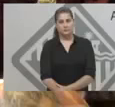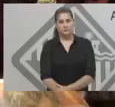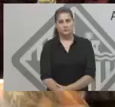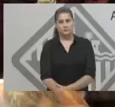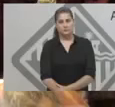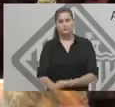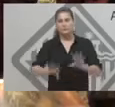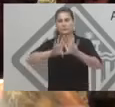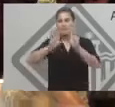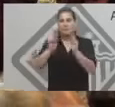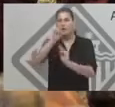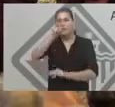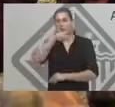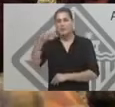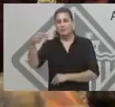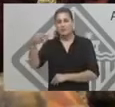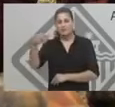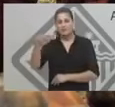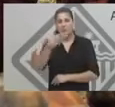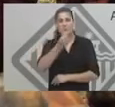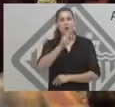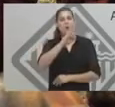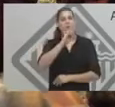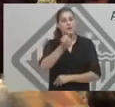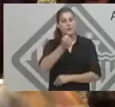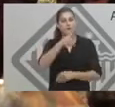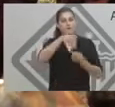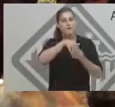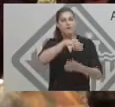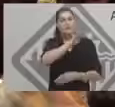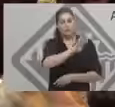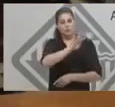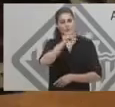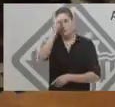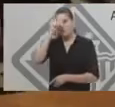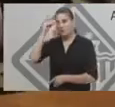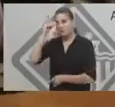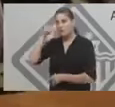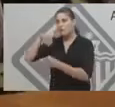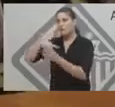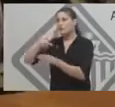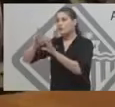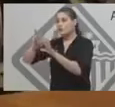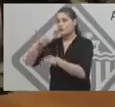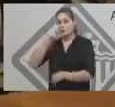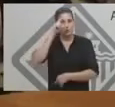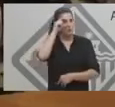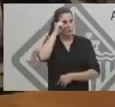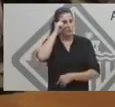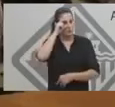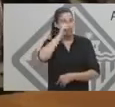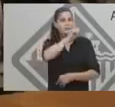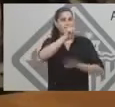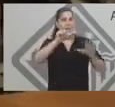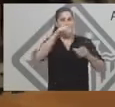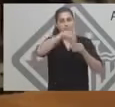El resultat és el següent. Senyor Bauçà, 4 vots. Senyora Durán, 8 vots. Senyor Noguera, 16